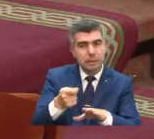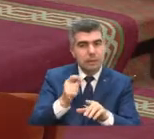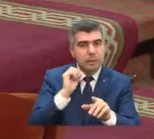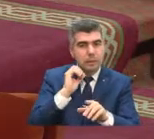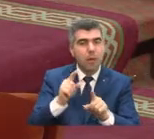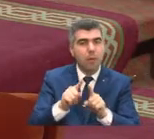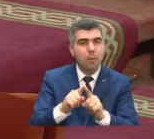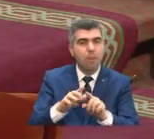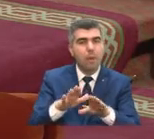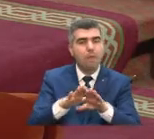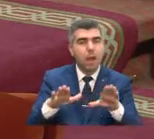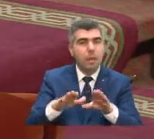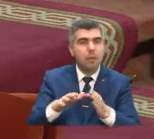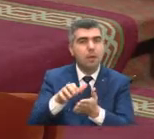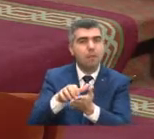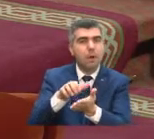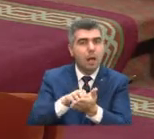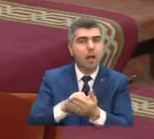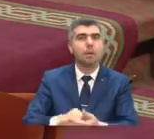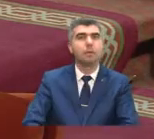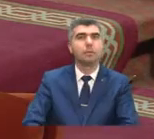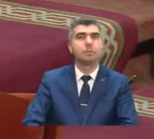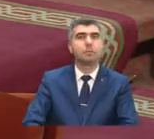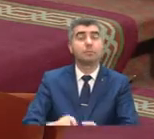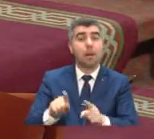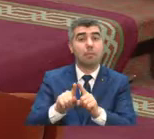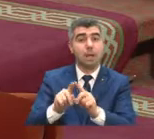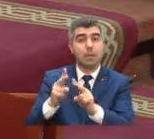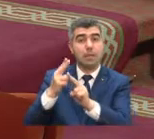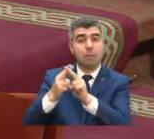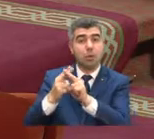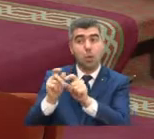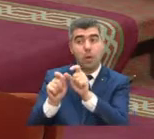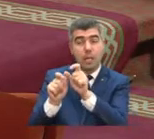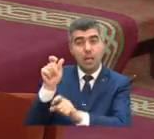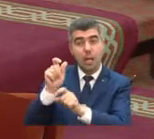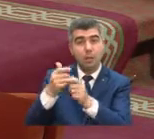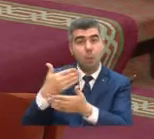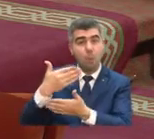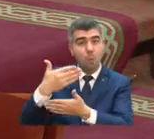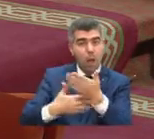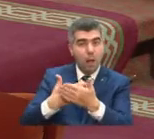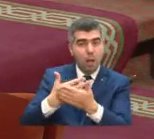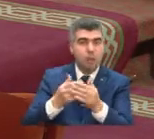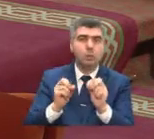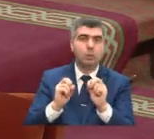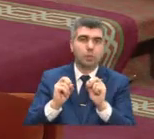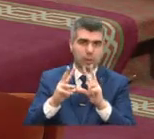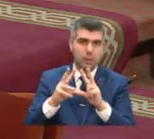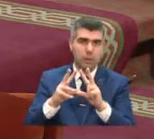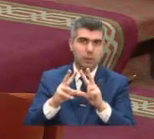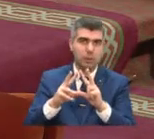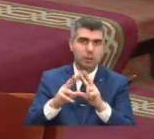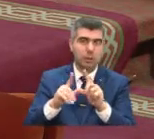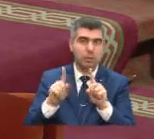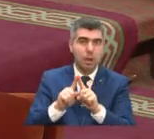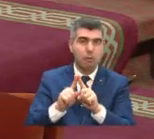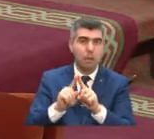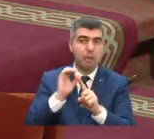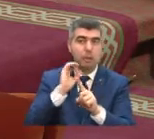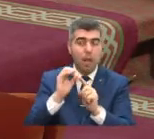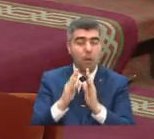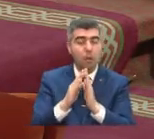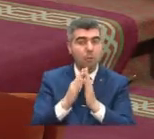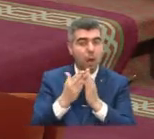البوريه بالنسبه لذوي الحقوق بطبيعه الحال وفق شروط محدده ودفتر